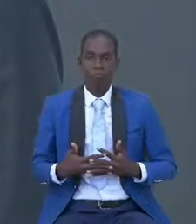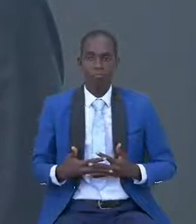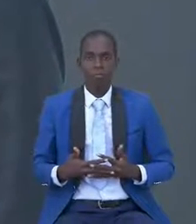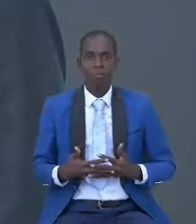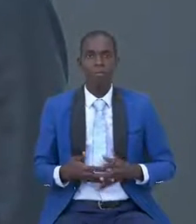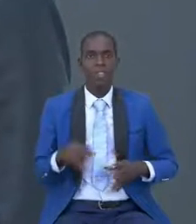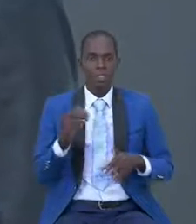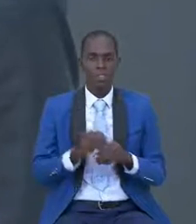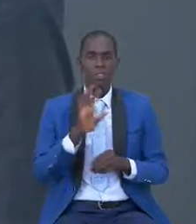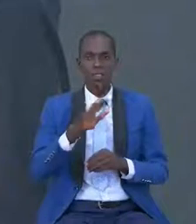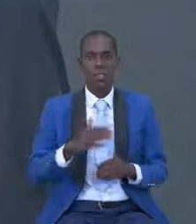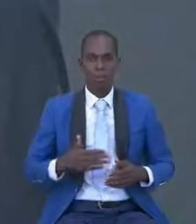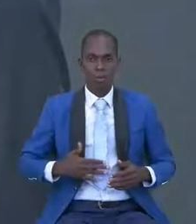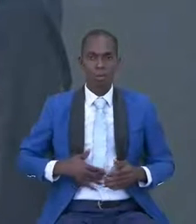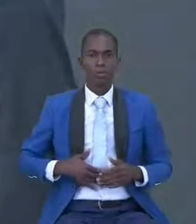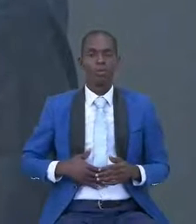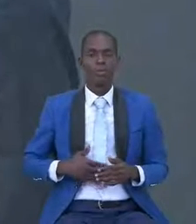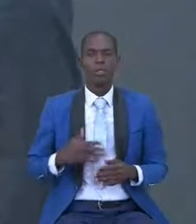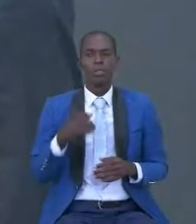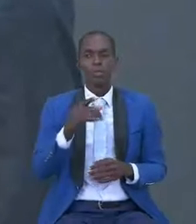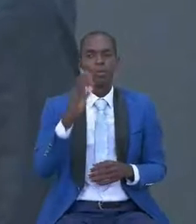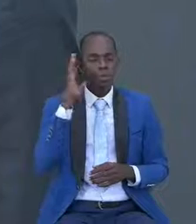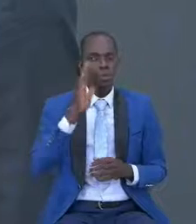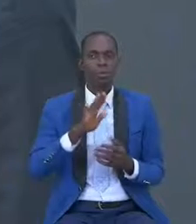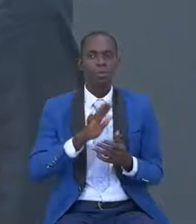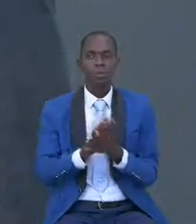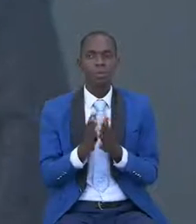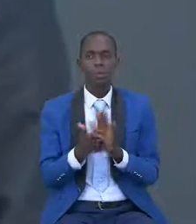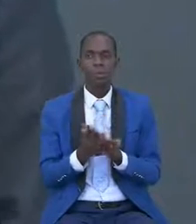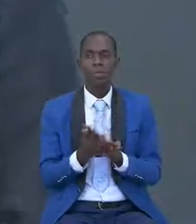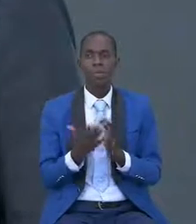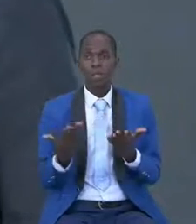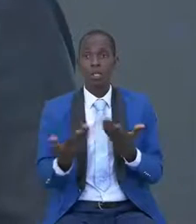31. Tu enfanteras